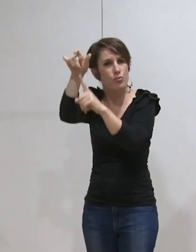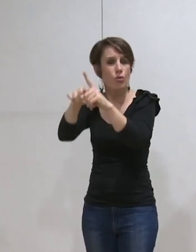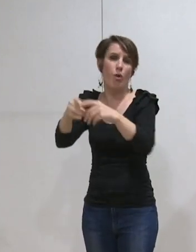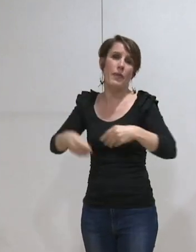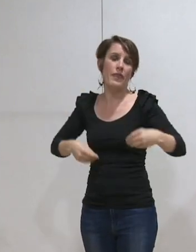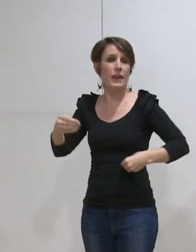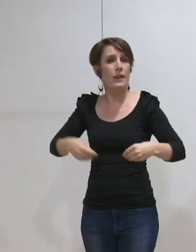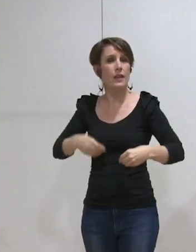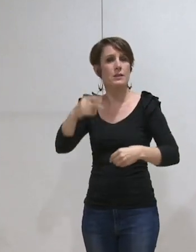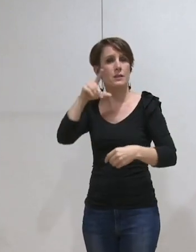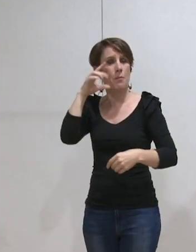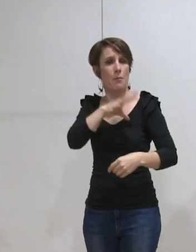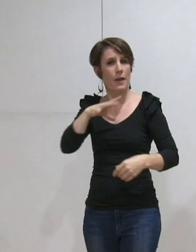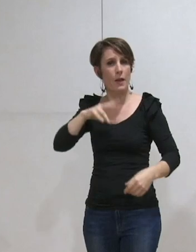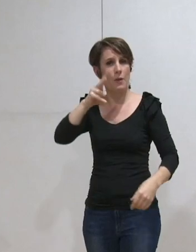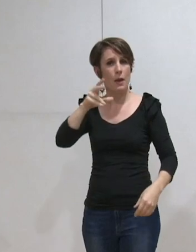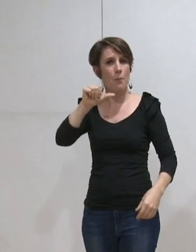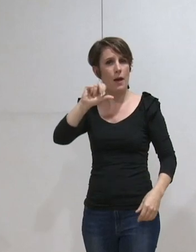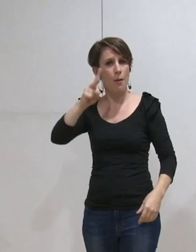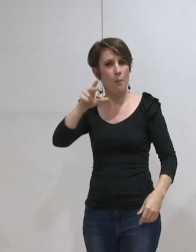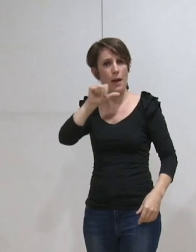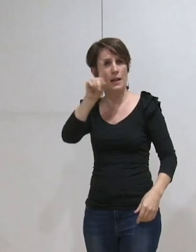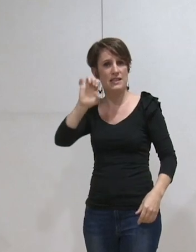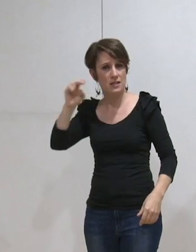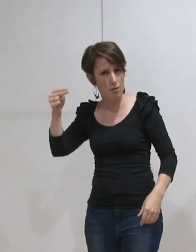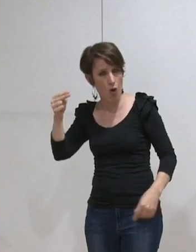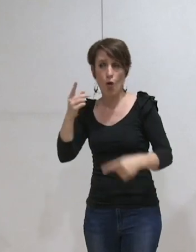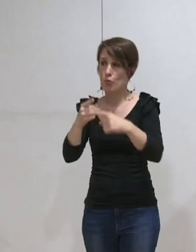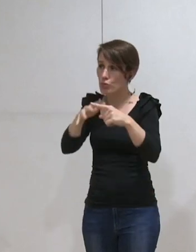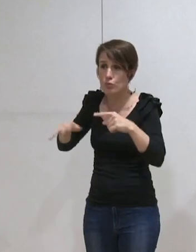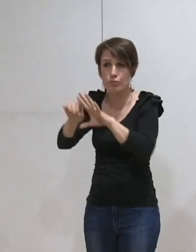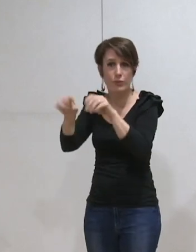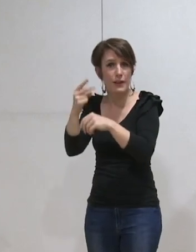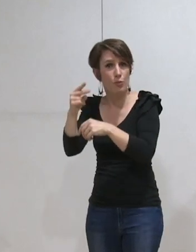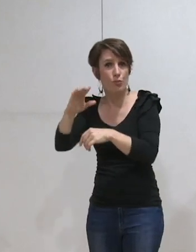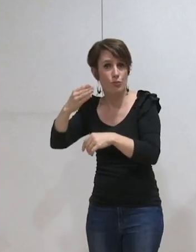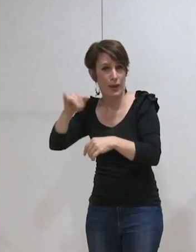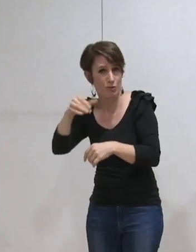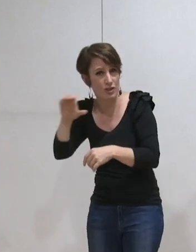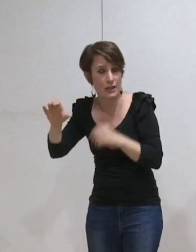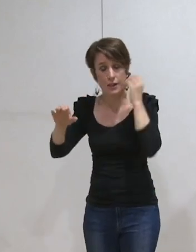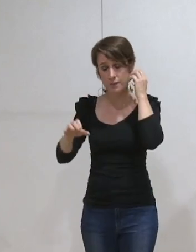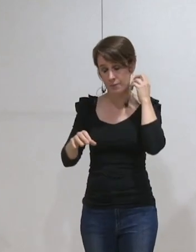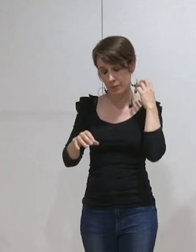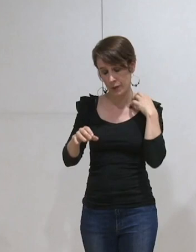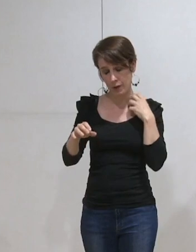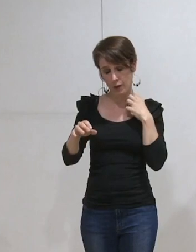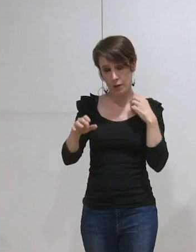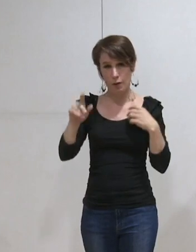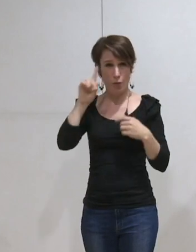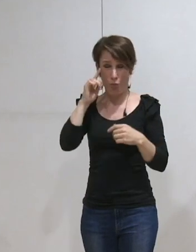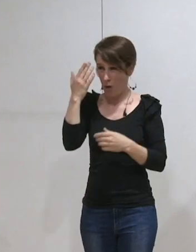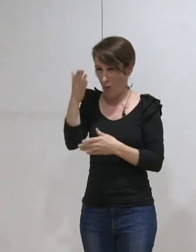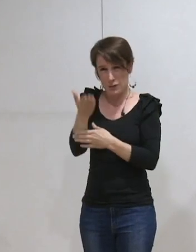de la MJC parce que nous mesurons combien ce lieu est emblématique d'une conception de l'accès à la